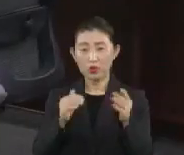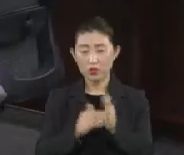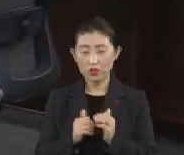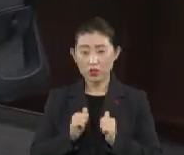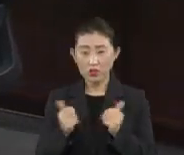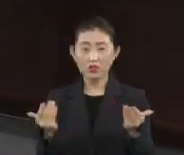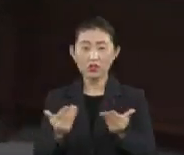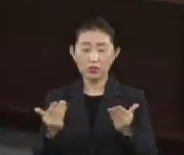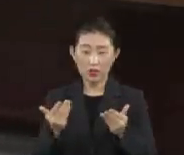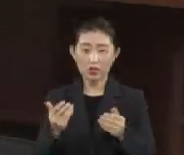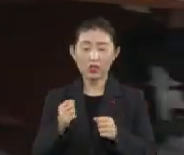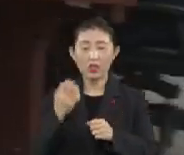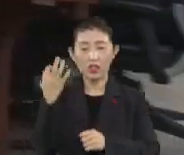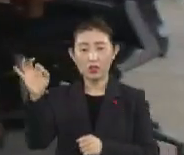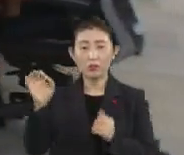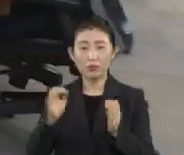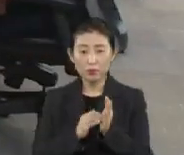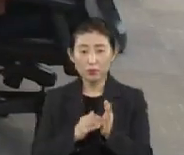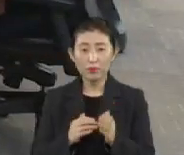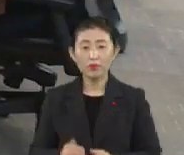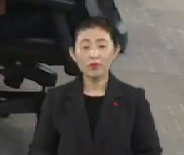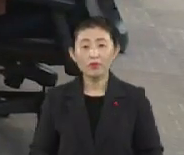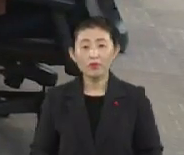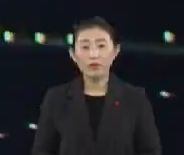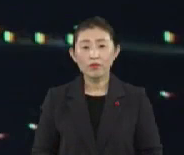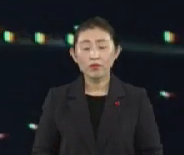성실한 의정활동이 인정받았습니다.